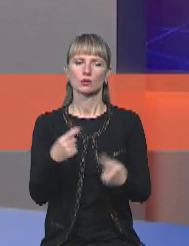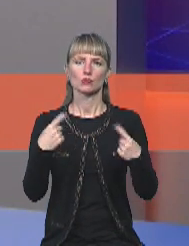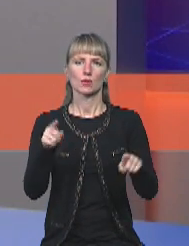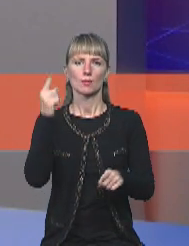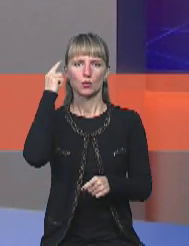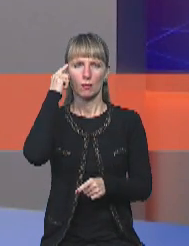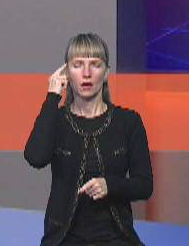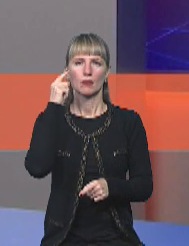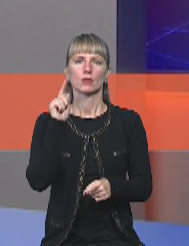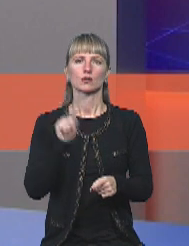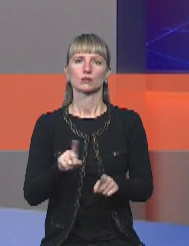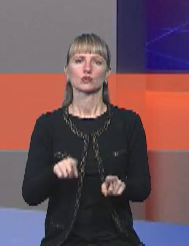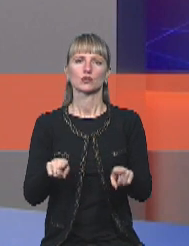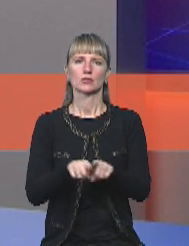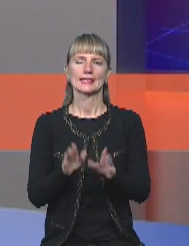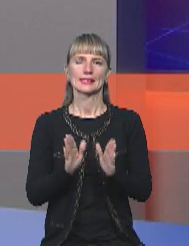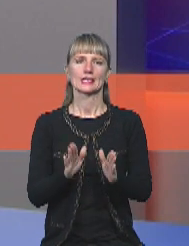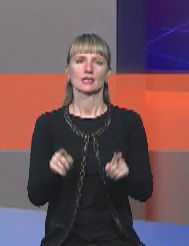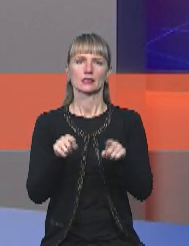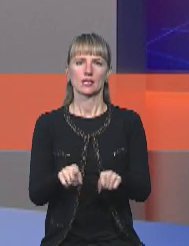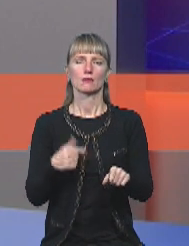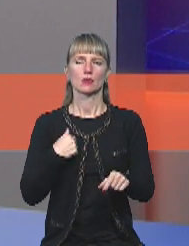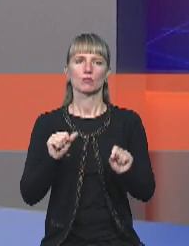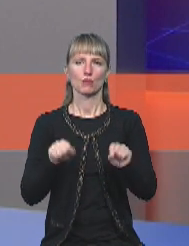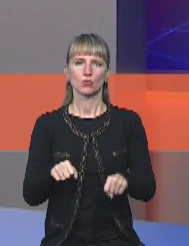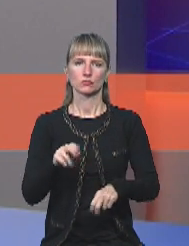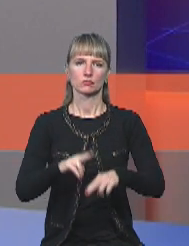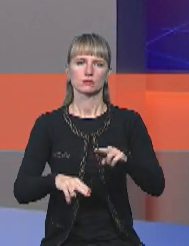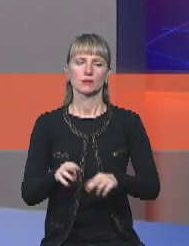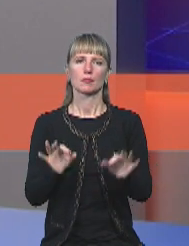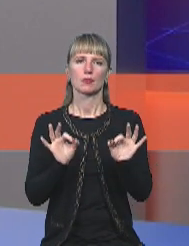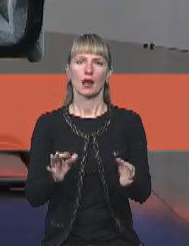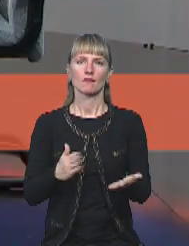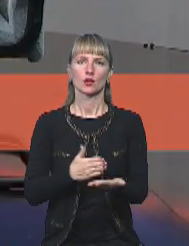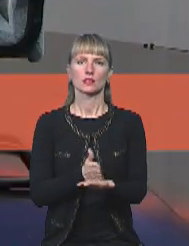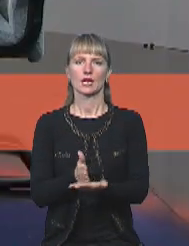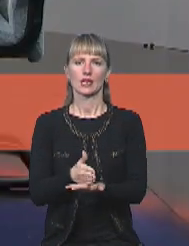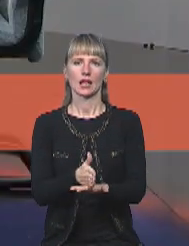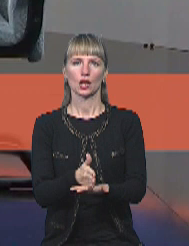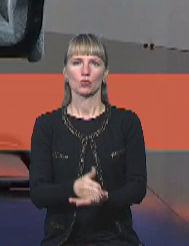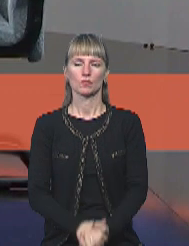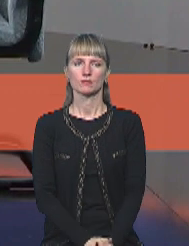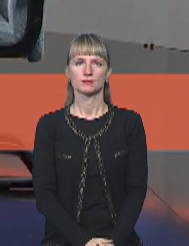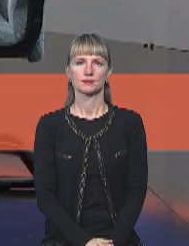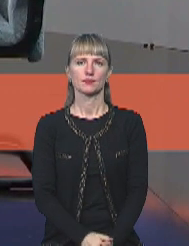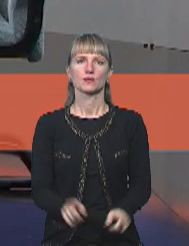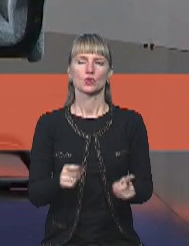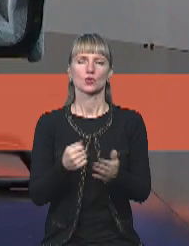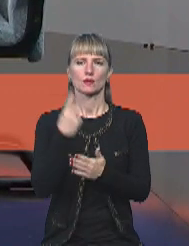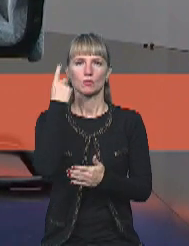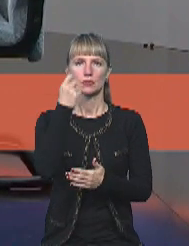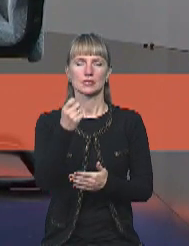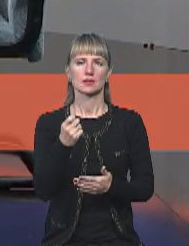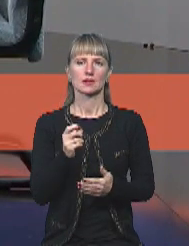думками, тому що тільки так ми можемо вибудувати правильну стратегію поведінки. Щодо